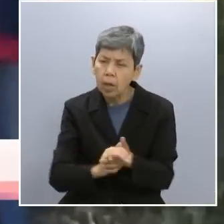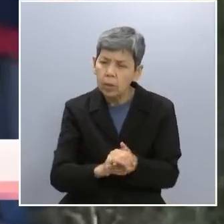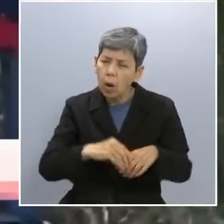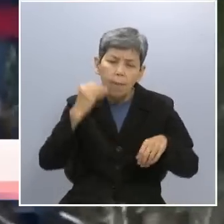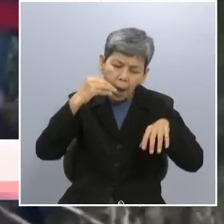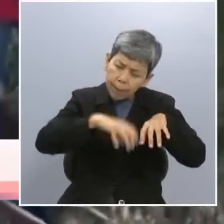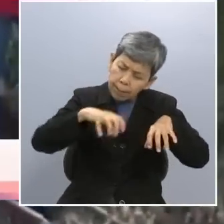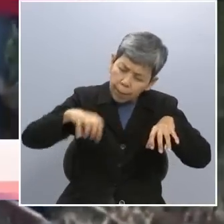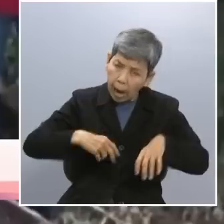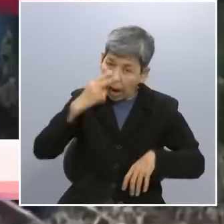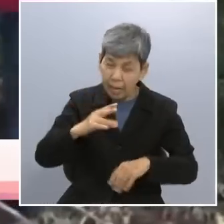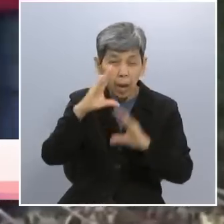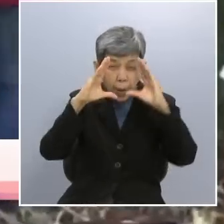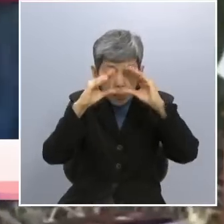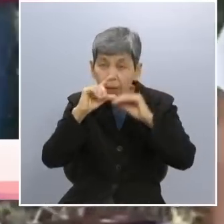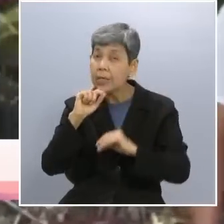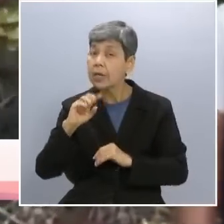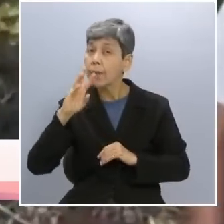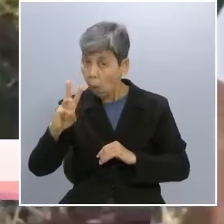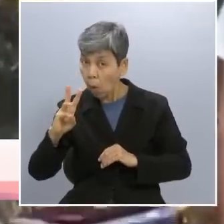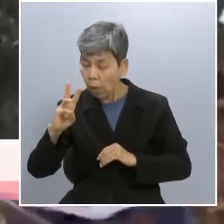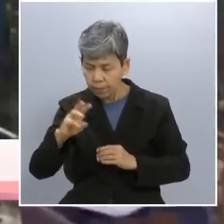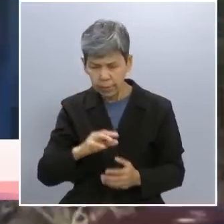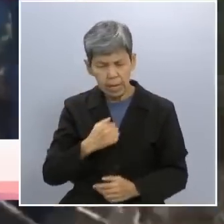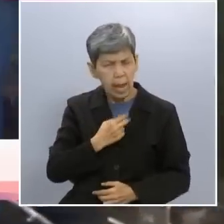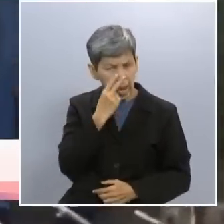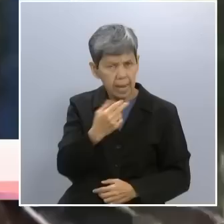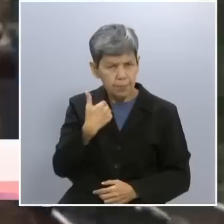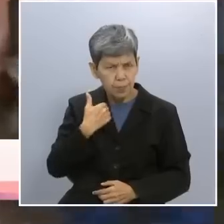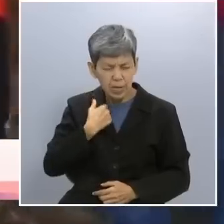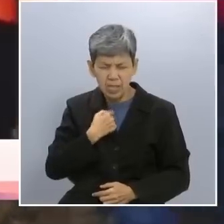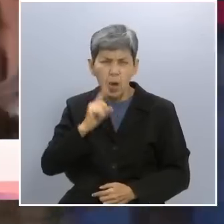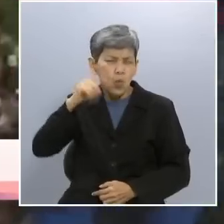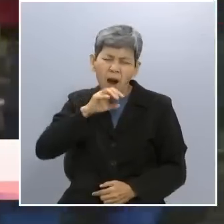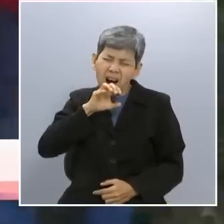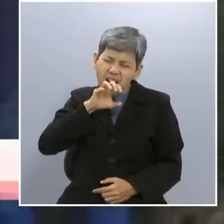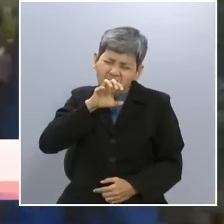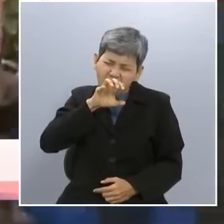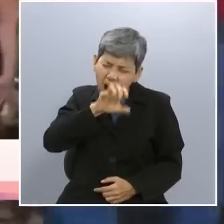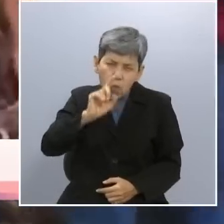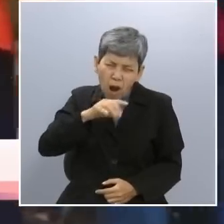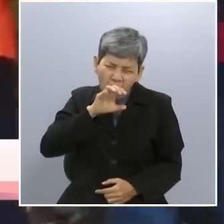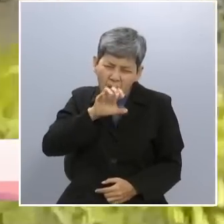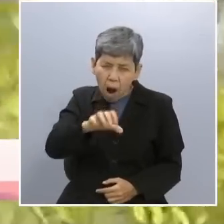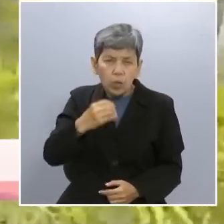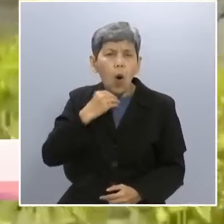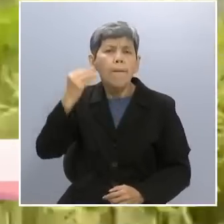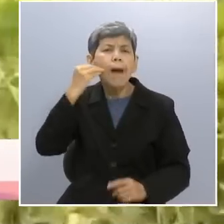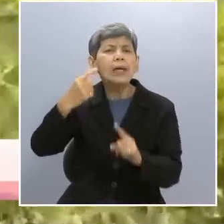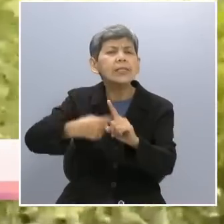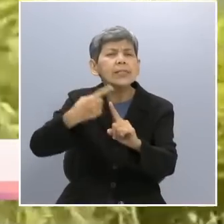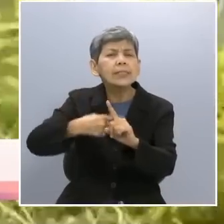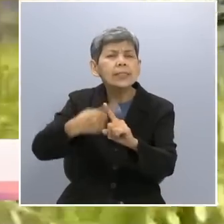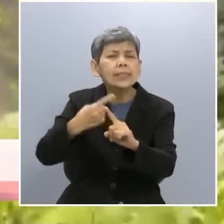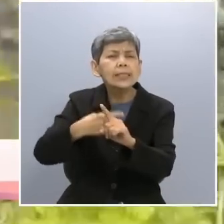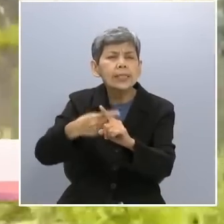ดพบศพบอกว่าช่วงค่ำวันที่26มีนาคมได้ยินเสียงหวีดร้องของผู้หญิงมาจากบ้านเช่านะฮะที่